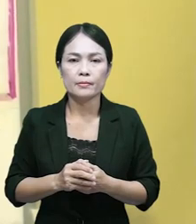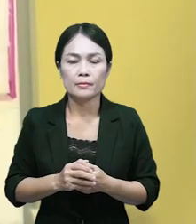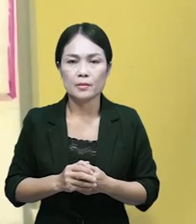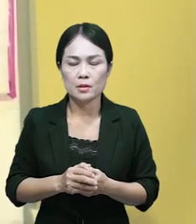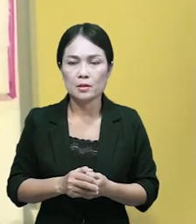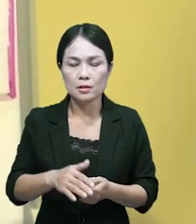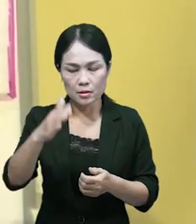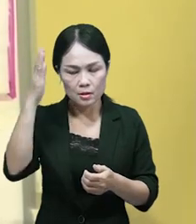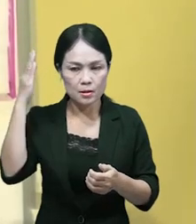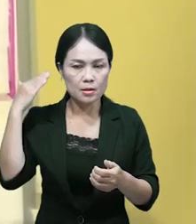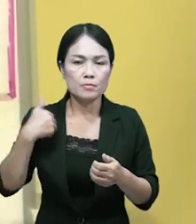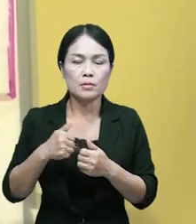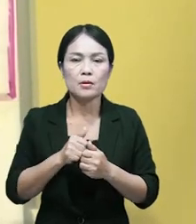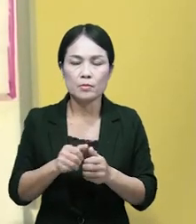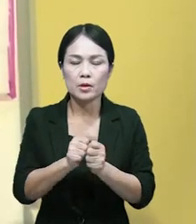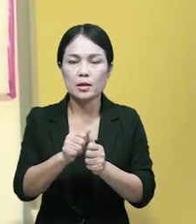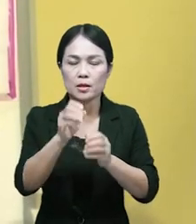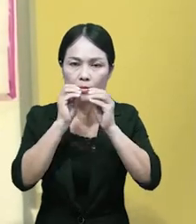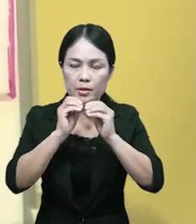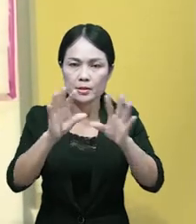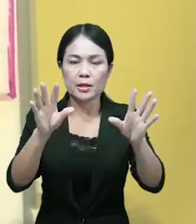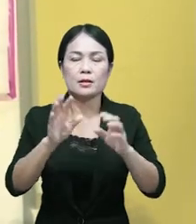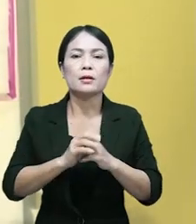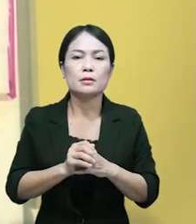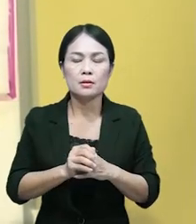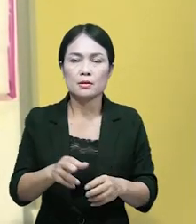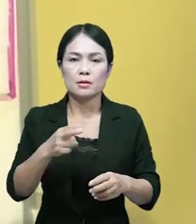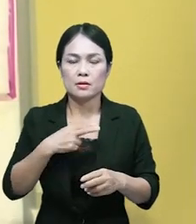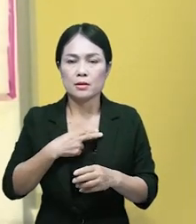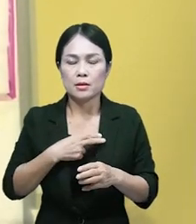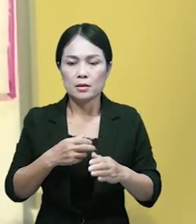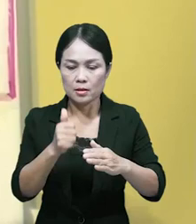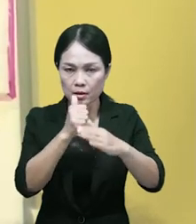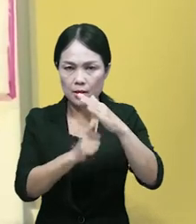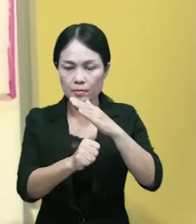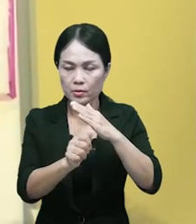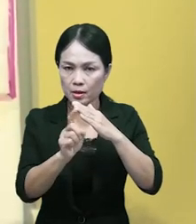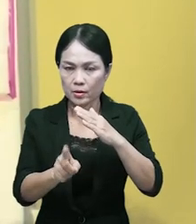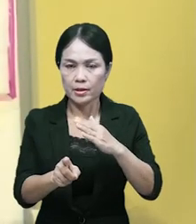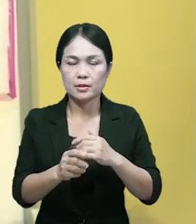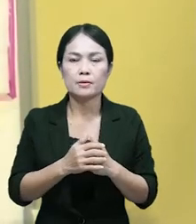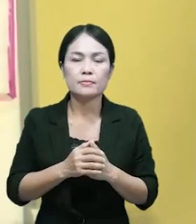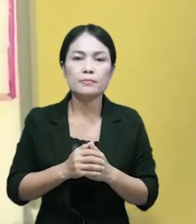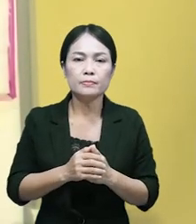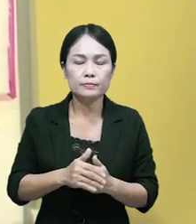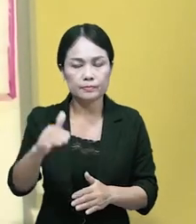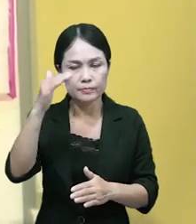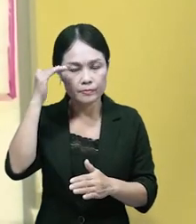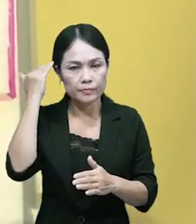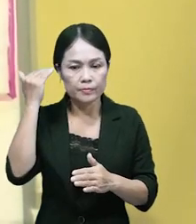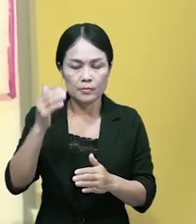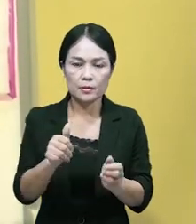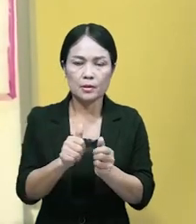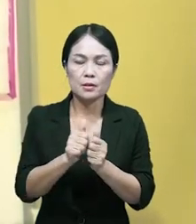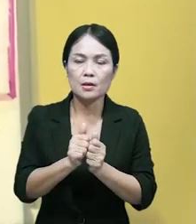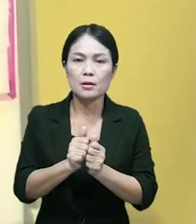ប្រពន្ធលាន់មាត់ស្រែកយ៉ាអញពួននឹងគាត់ឯងសោះប្តីនឹ